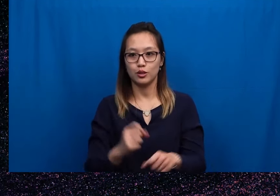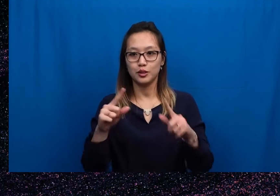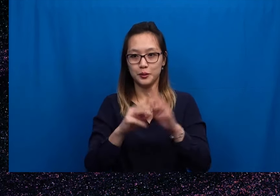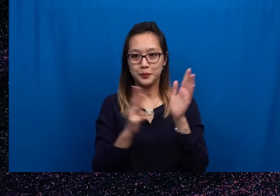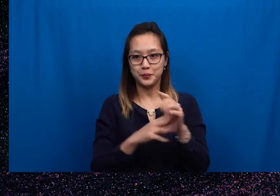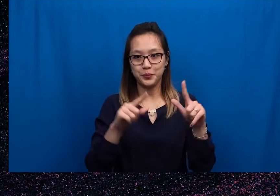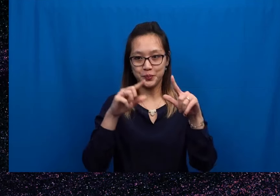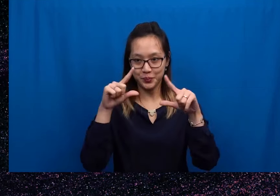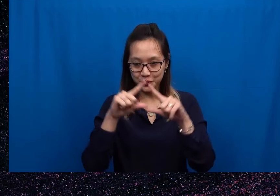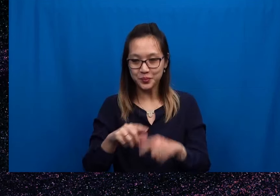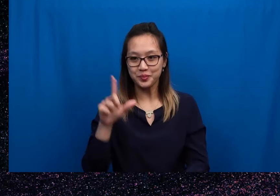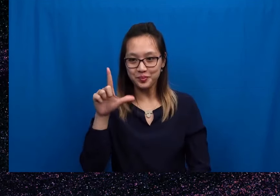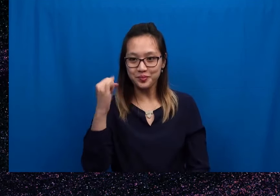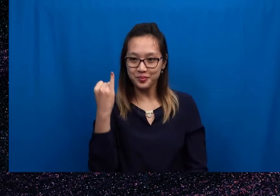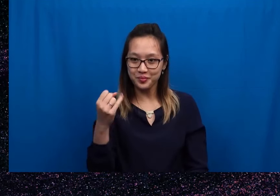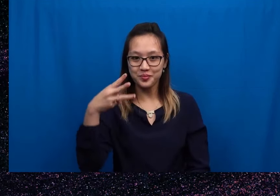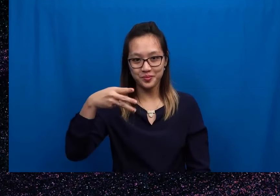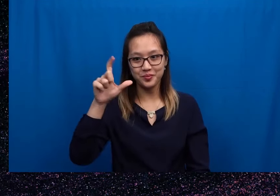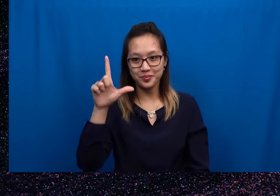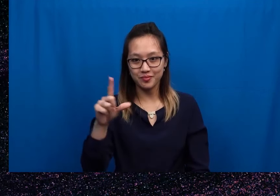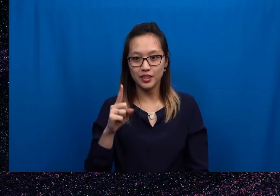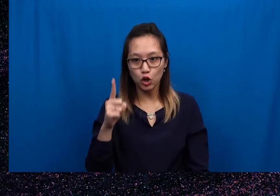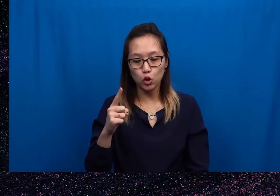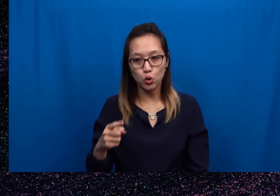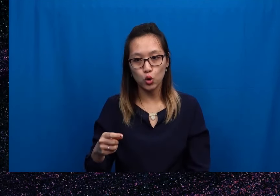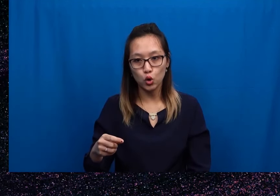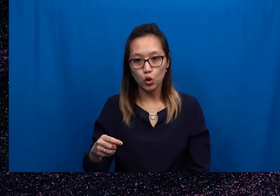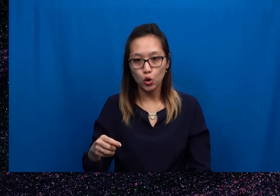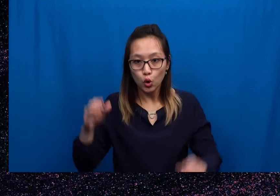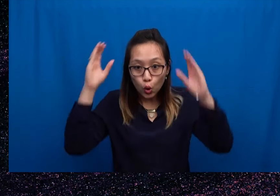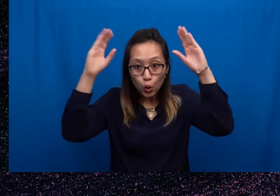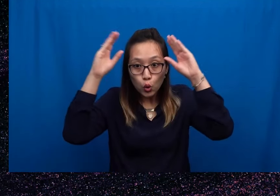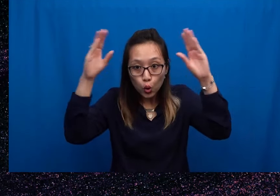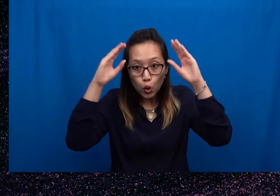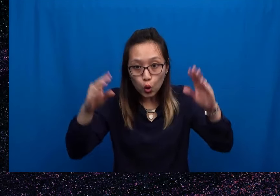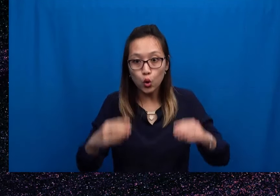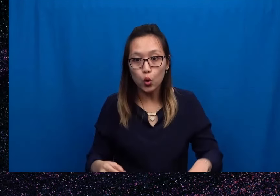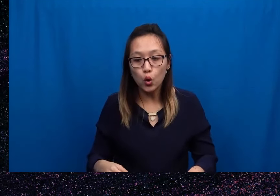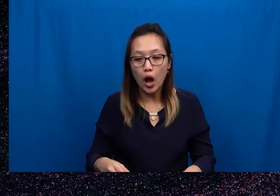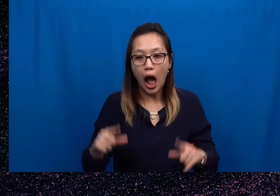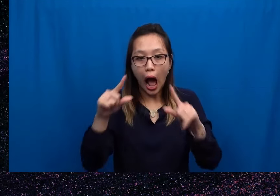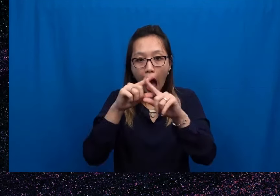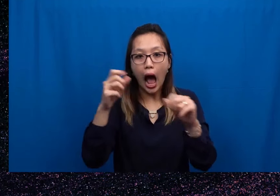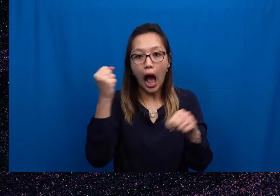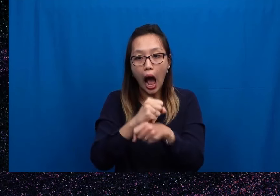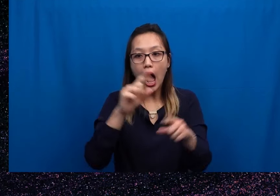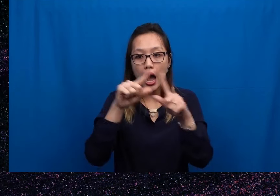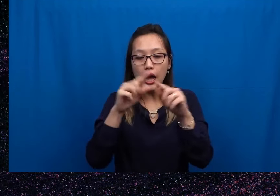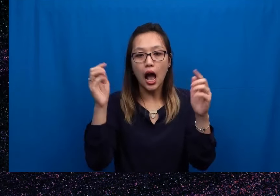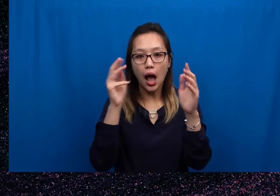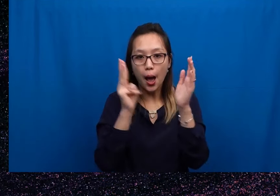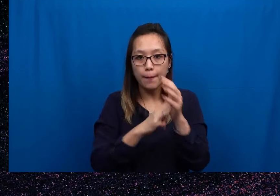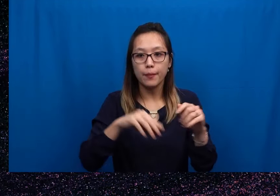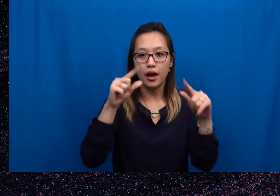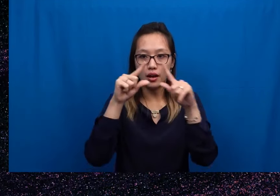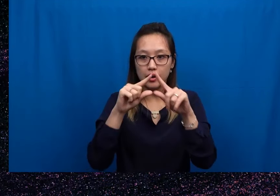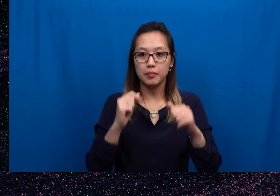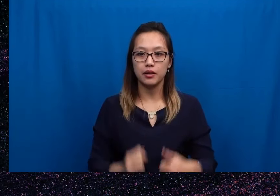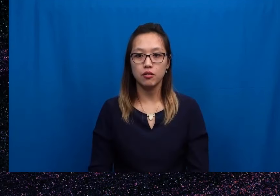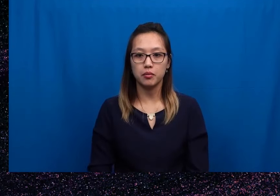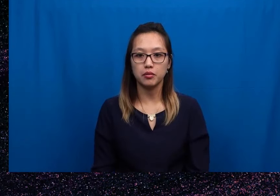dihormati. Sehingga aku menjadi seorang yang giat bekerja bagi Allah, sama seperti kamu semua pada waktu itu.